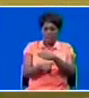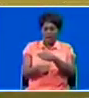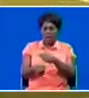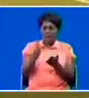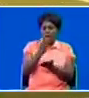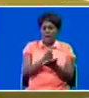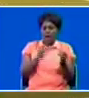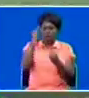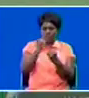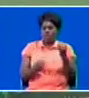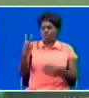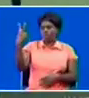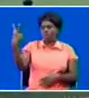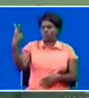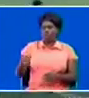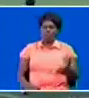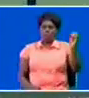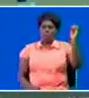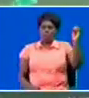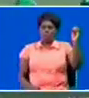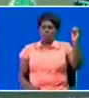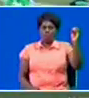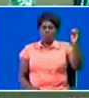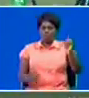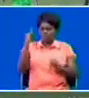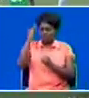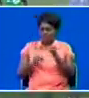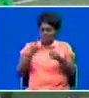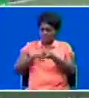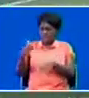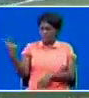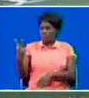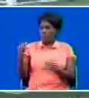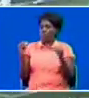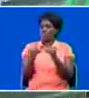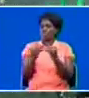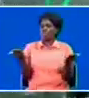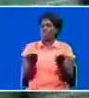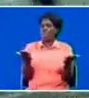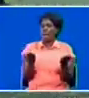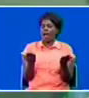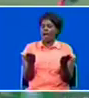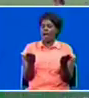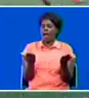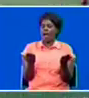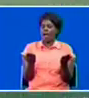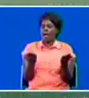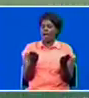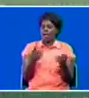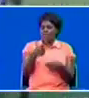nusu fainali kwa mabao 2-0. Mara ya mwisho timu hizo mbili kupambana kwenye debi nje ya nchi ilikuwa